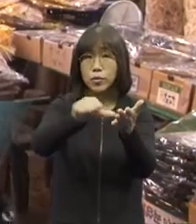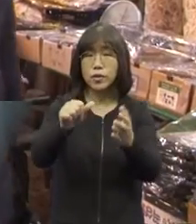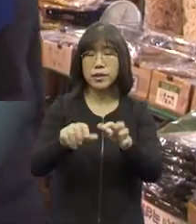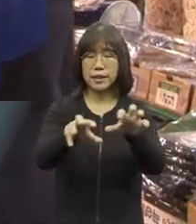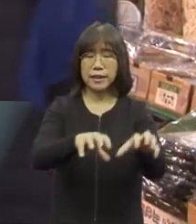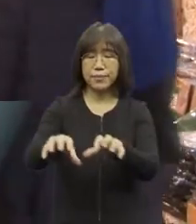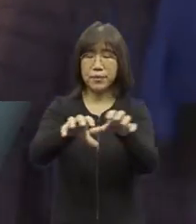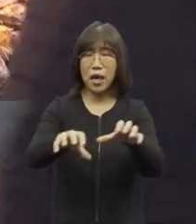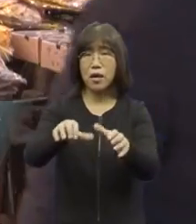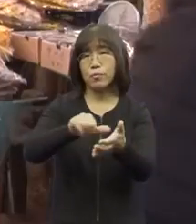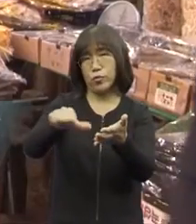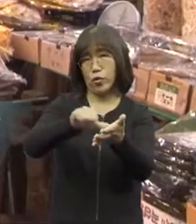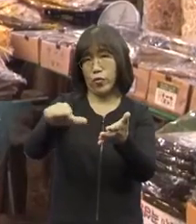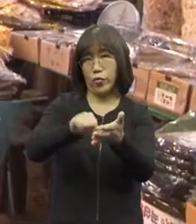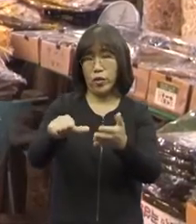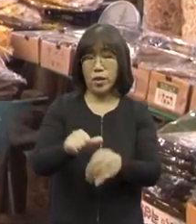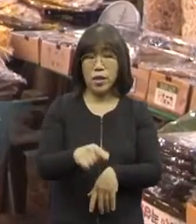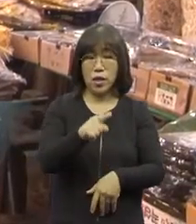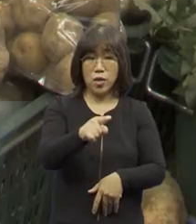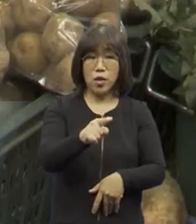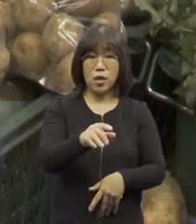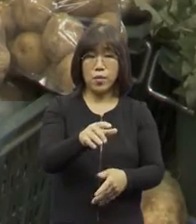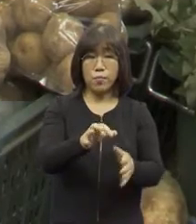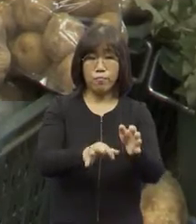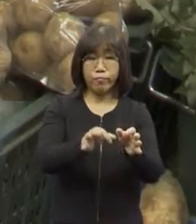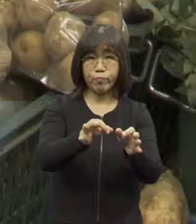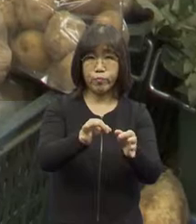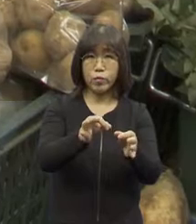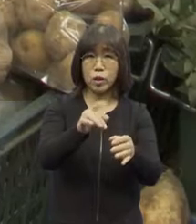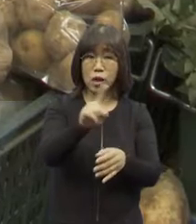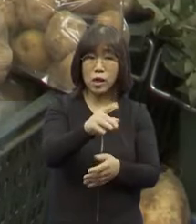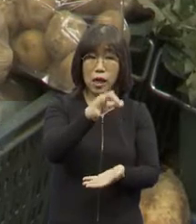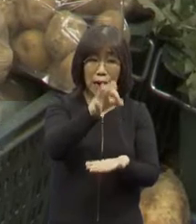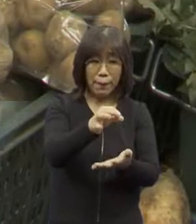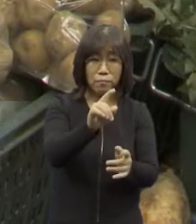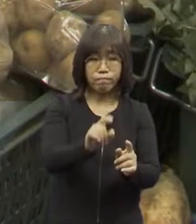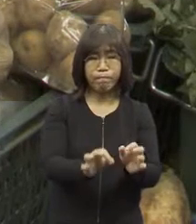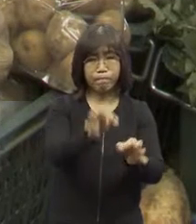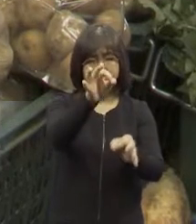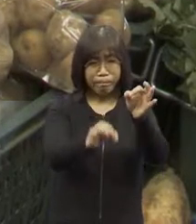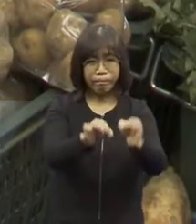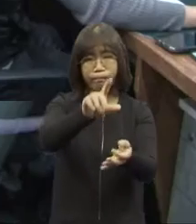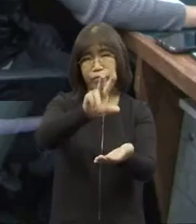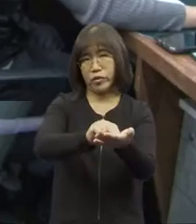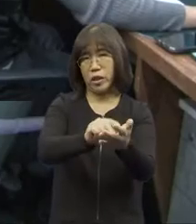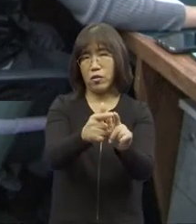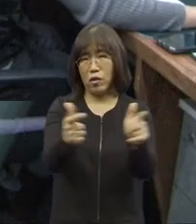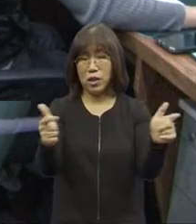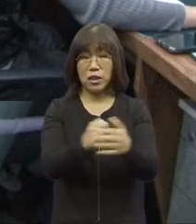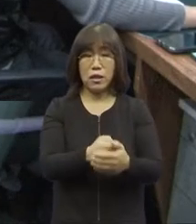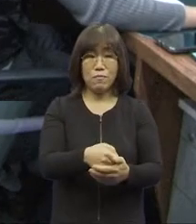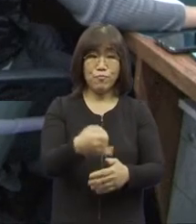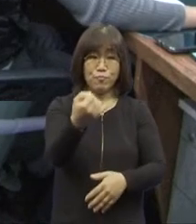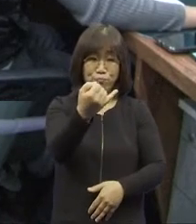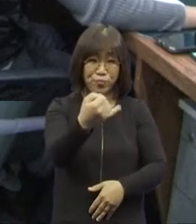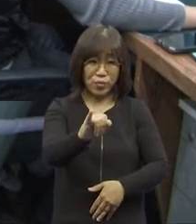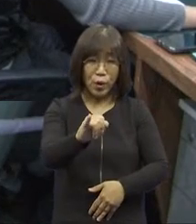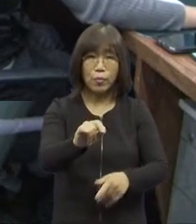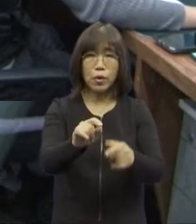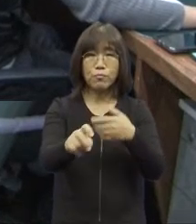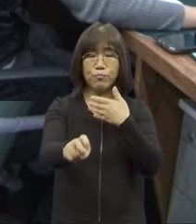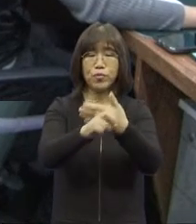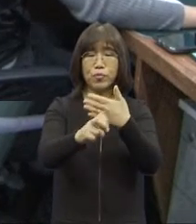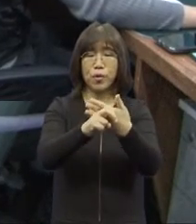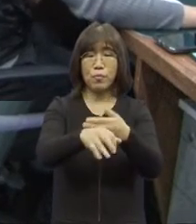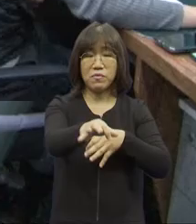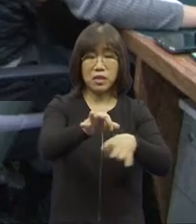등 겨울철 서민 물가 안정 대책을 위해 물가 대책 상황실을 운영하고 가격 담합 등 불공정